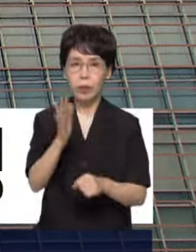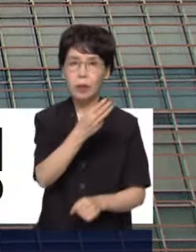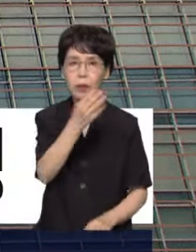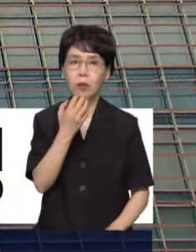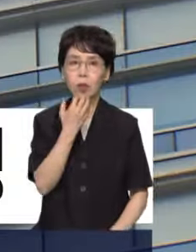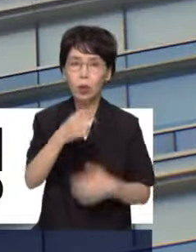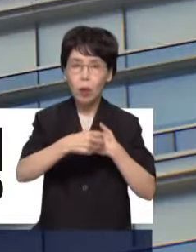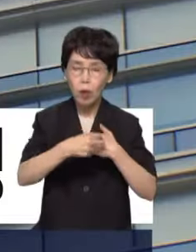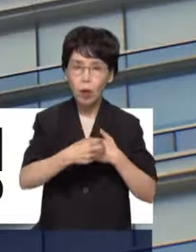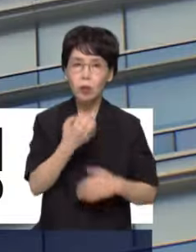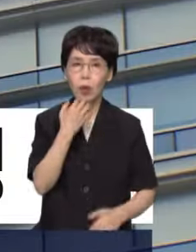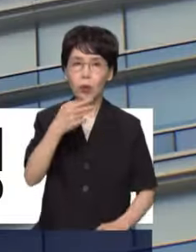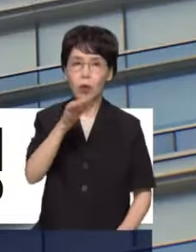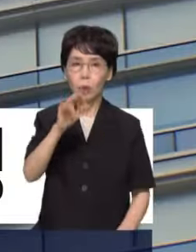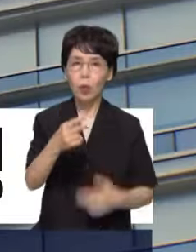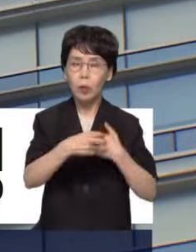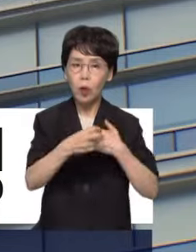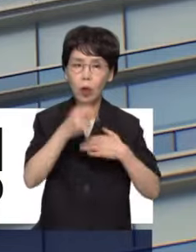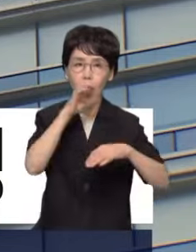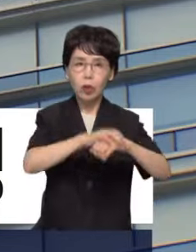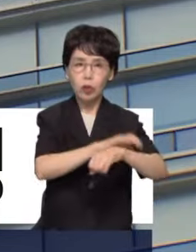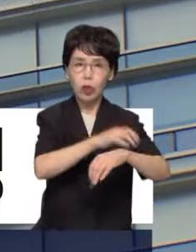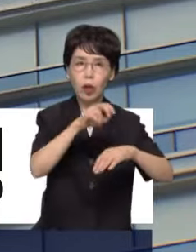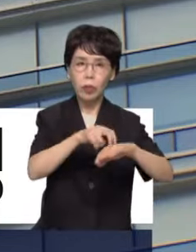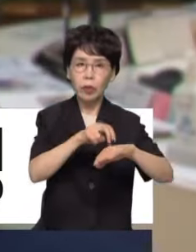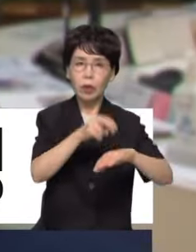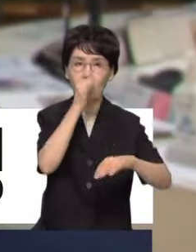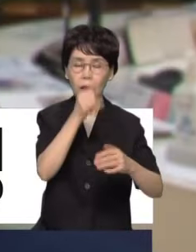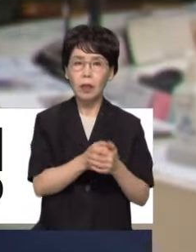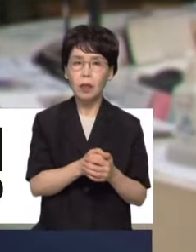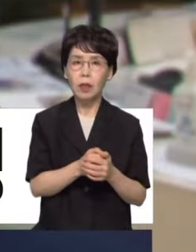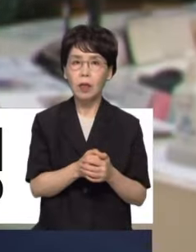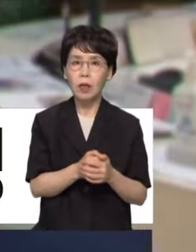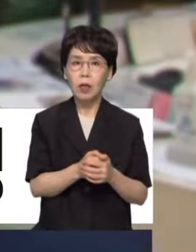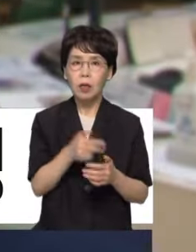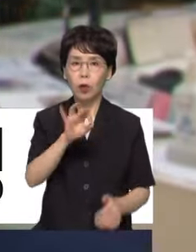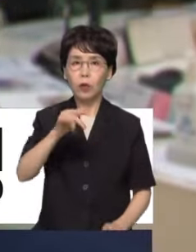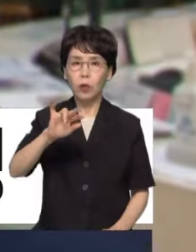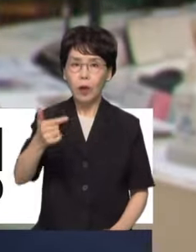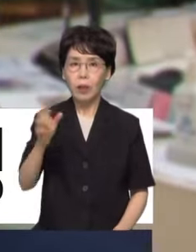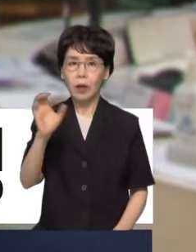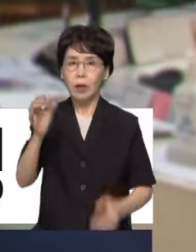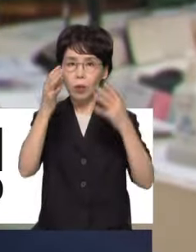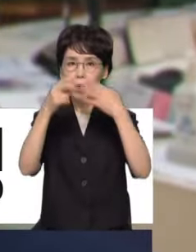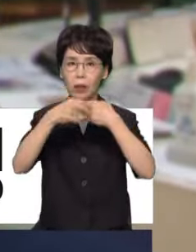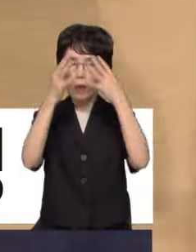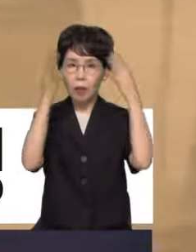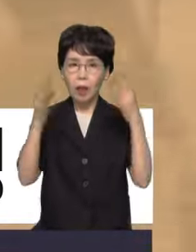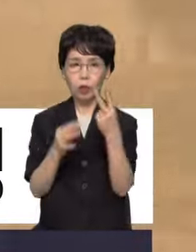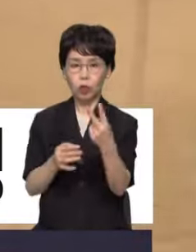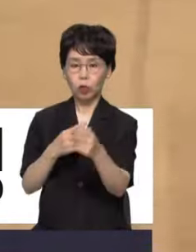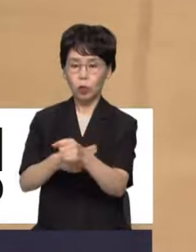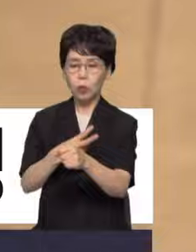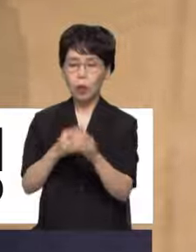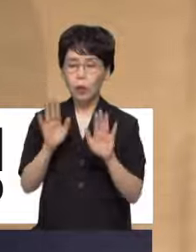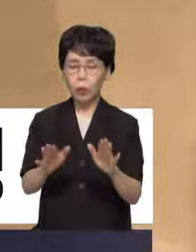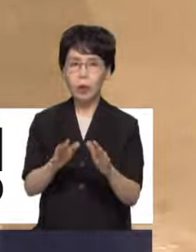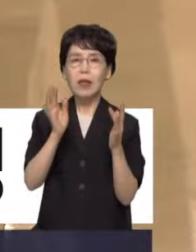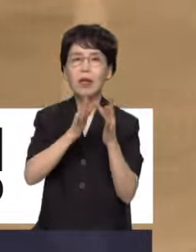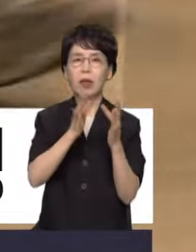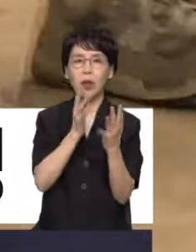삼성서울병원과 서울성모병원 등을 수련병원으로 둔 성균관 의대와 가톨릭 의대. 두 의대 소속 교수들이 오늘 온라인 총회를